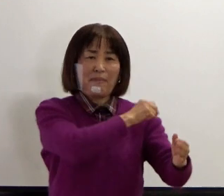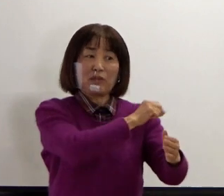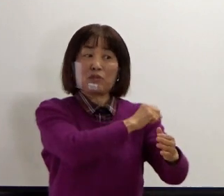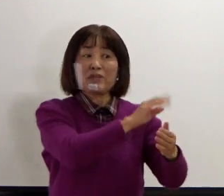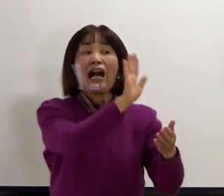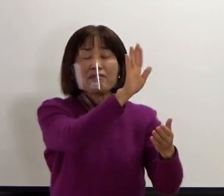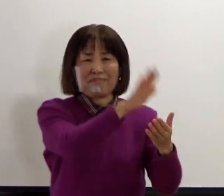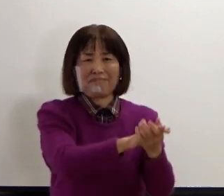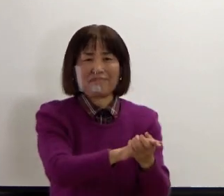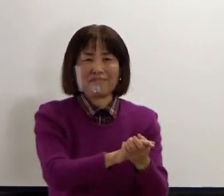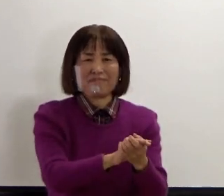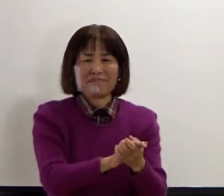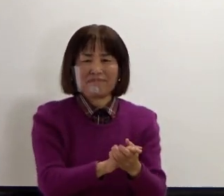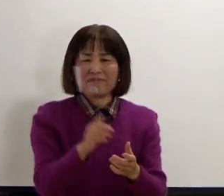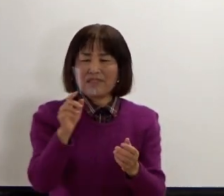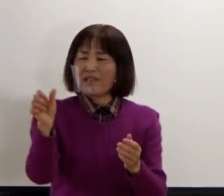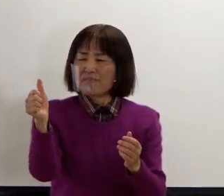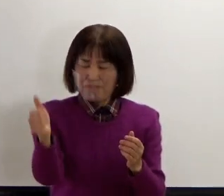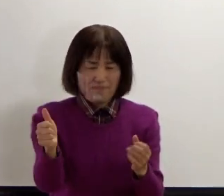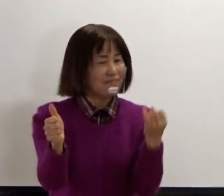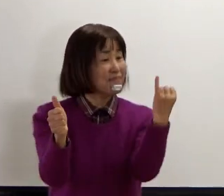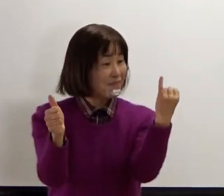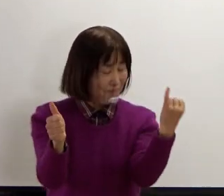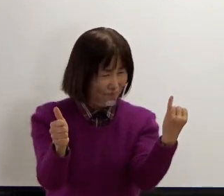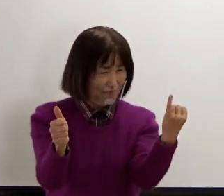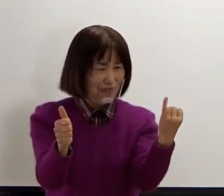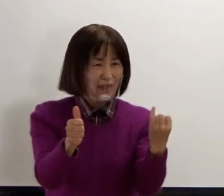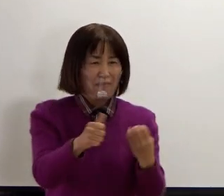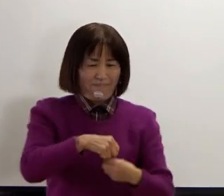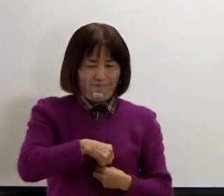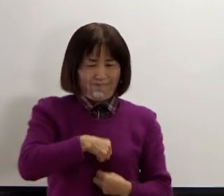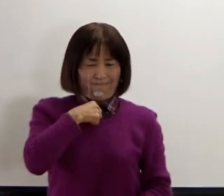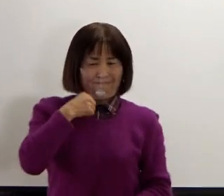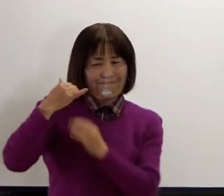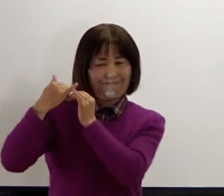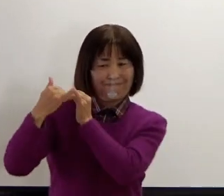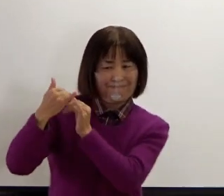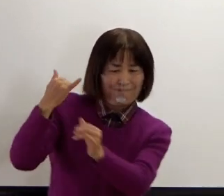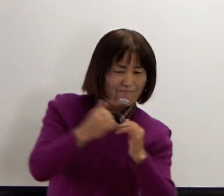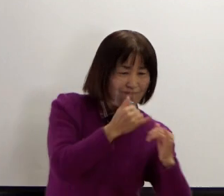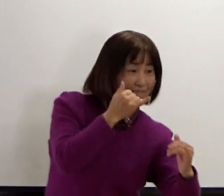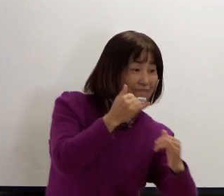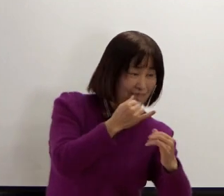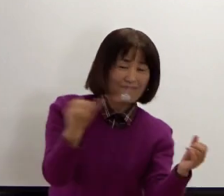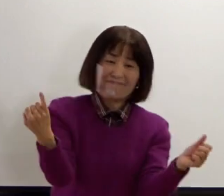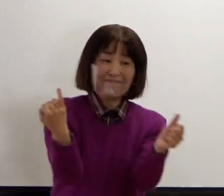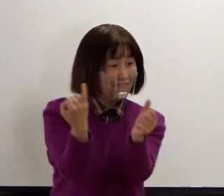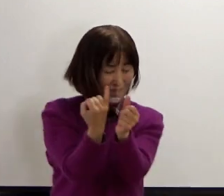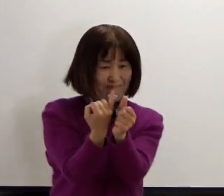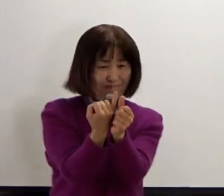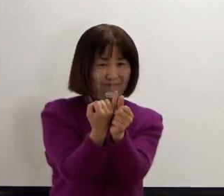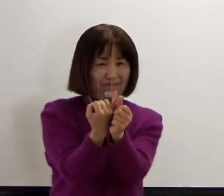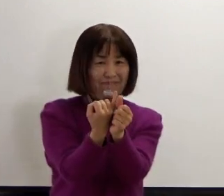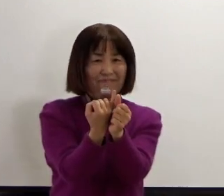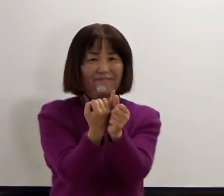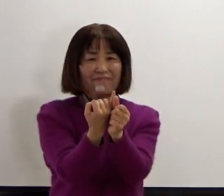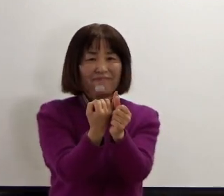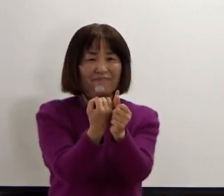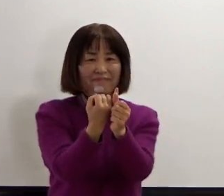系の娘さんで、二人とも由緒正しい夫婦であったということです